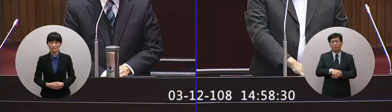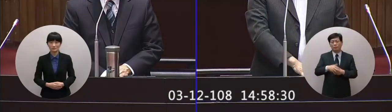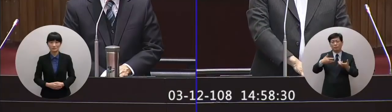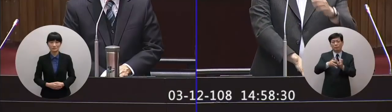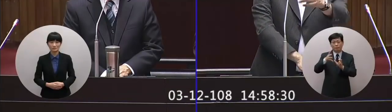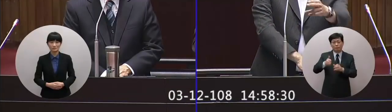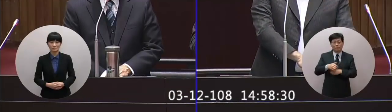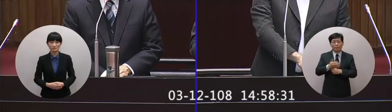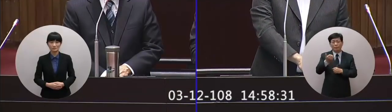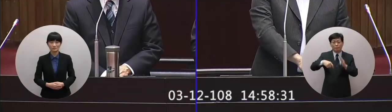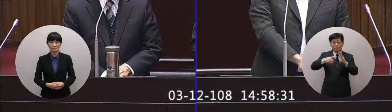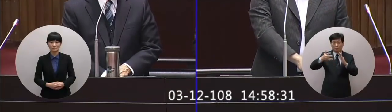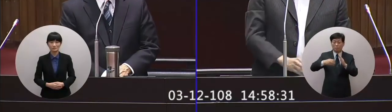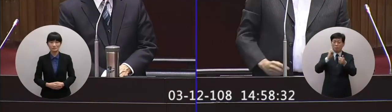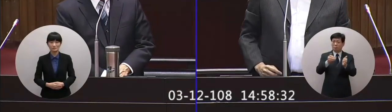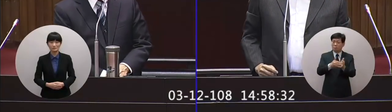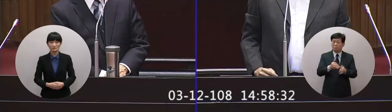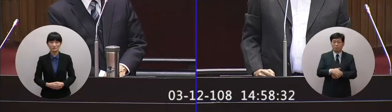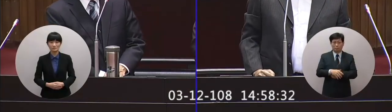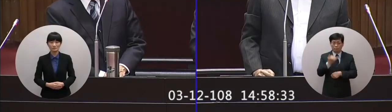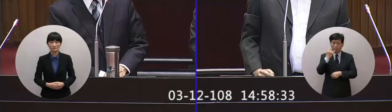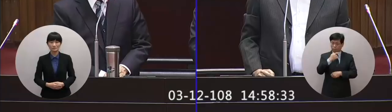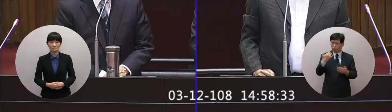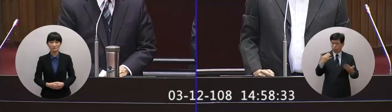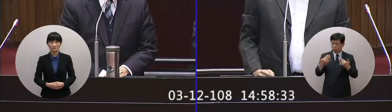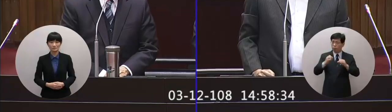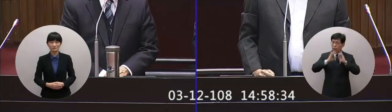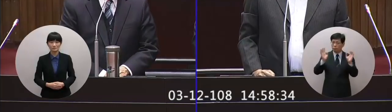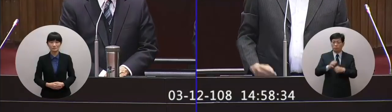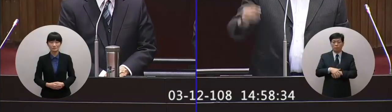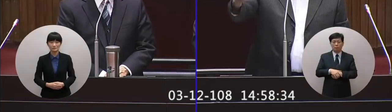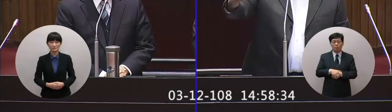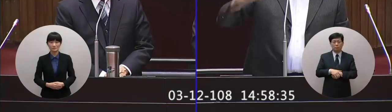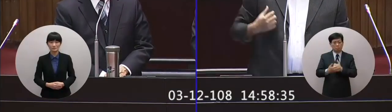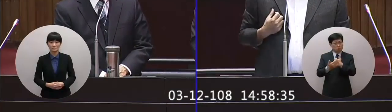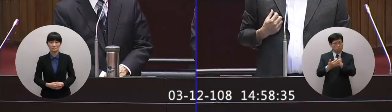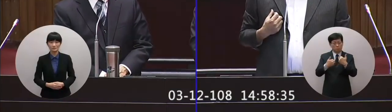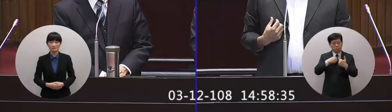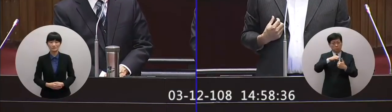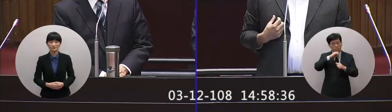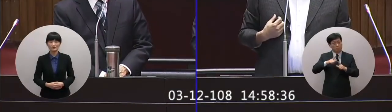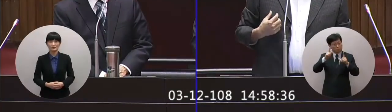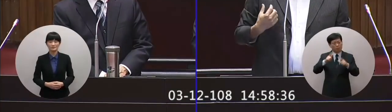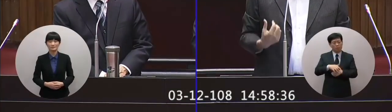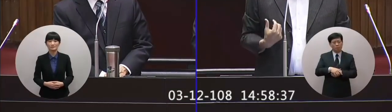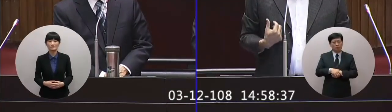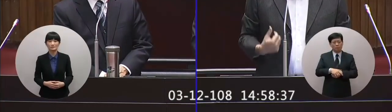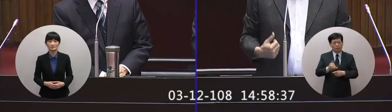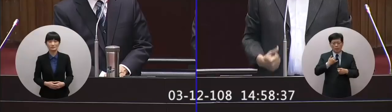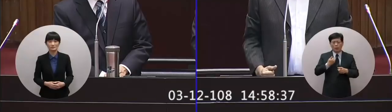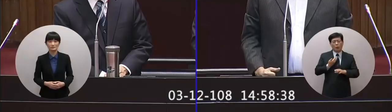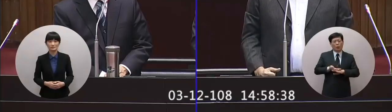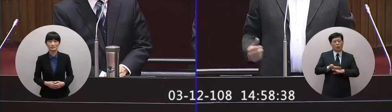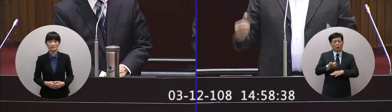长，台东一定要来讲啊，你是不是可以更加明确的宣示，来给我们屏东人上起码吃了